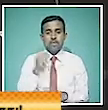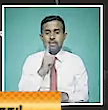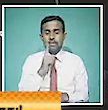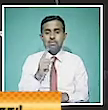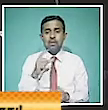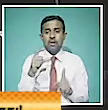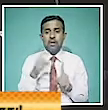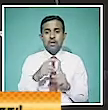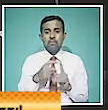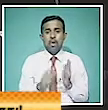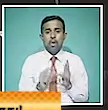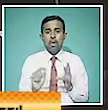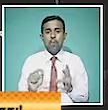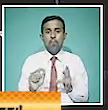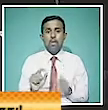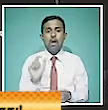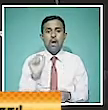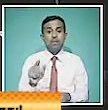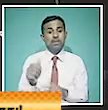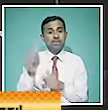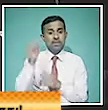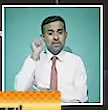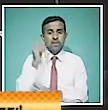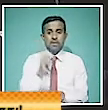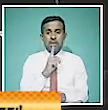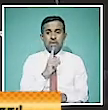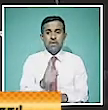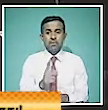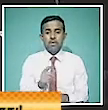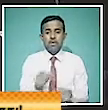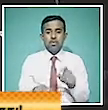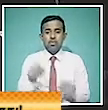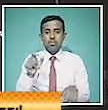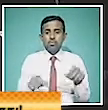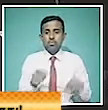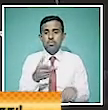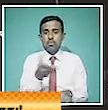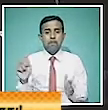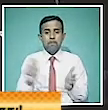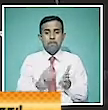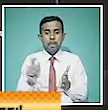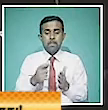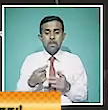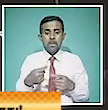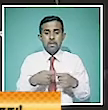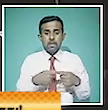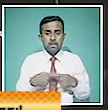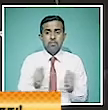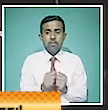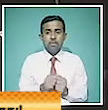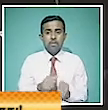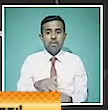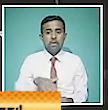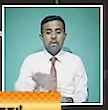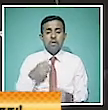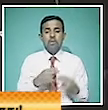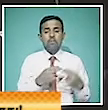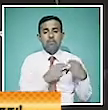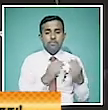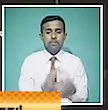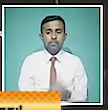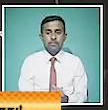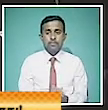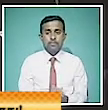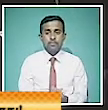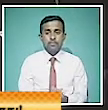ஆபீசர்ஸ். மக்களிடமிருந்து ஆதாயத்தை அரசாங்கத்துக்கு திரட்டுவதற்கான காரியாலயங்கள் இருந்தது. அந்த அடிப்படையிலே இன்று 2